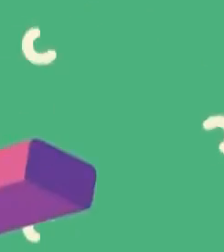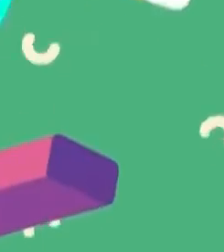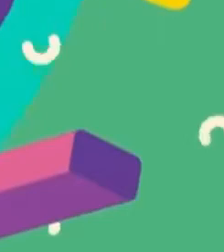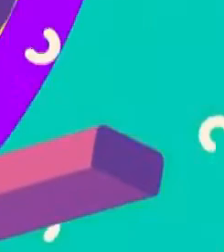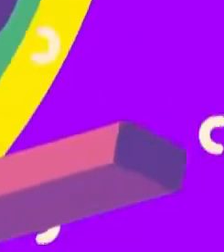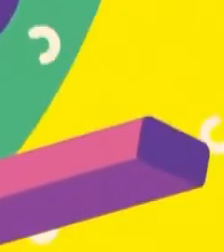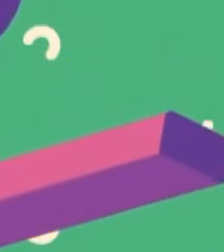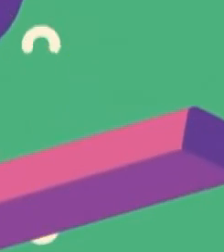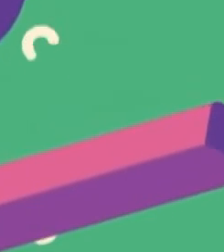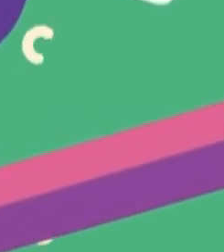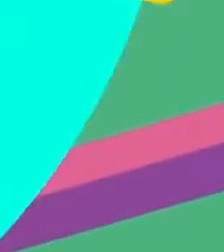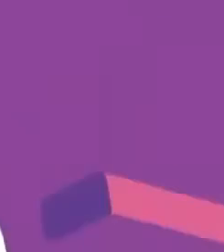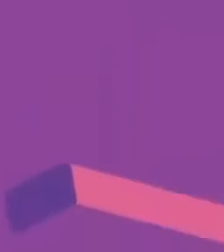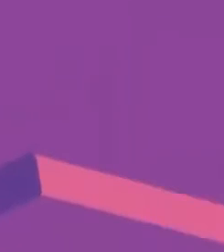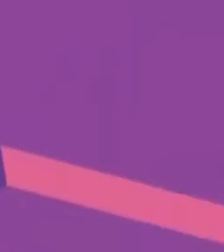kya